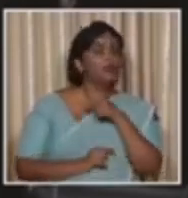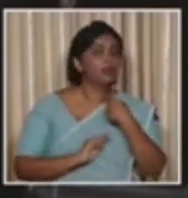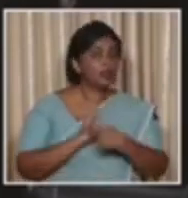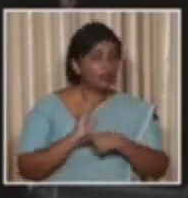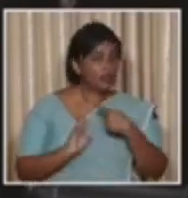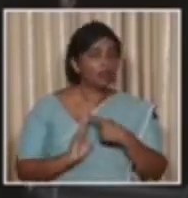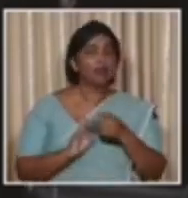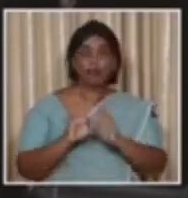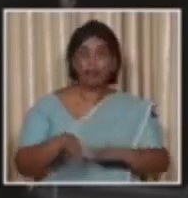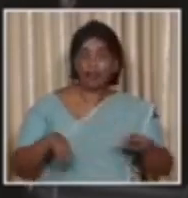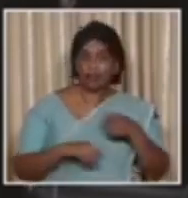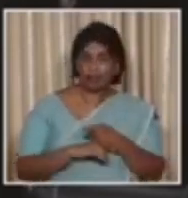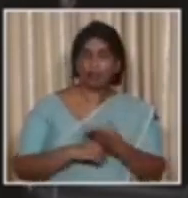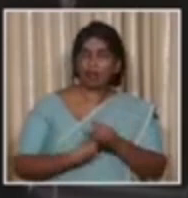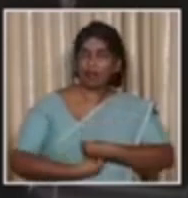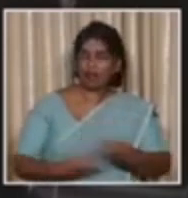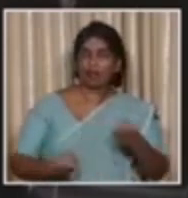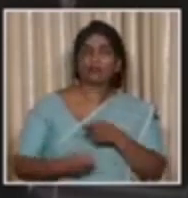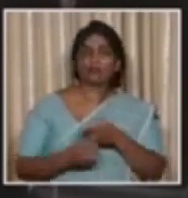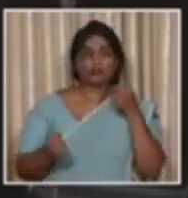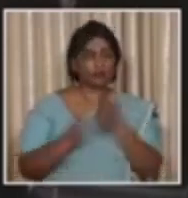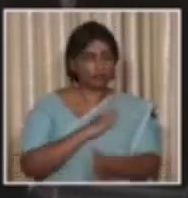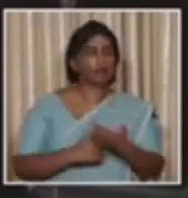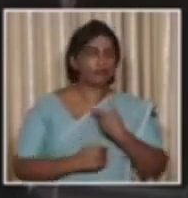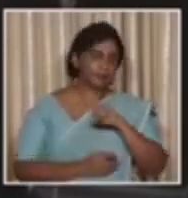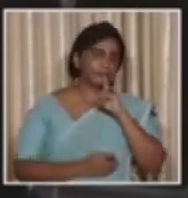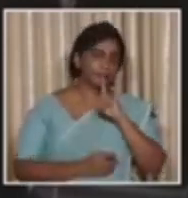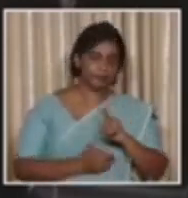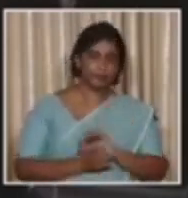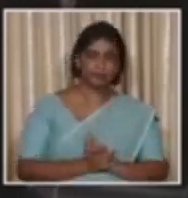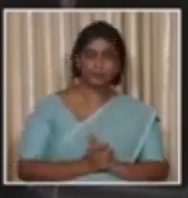ලංකාවේ මේ දරුවෝ ටික විනාශ කළා දාලා තියෙන්නේ කියන එකත් මම මේ වෙලාවේ සඳහන් කරන්න ඕනේ.